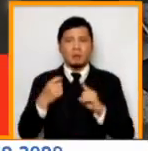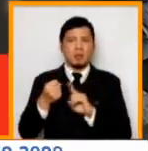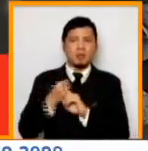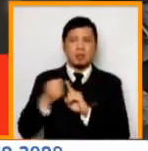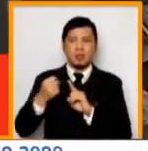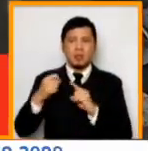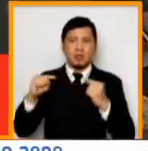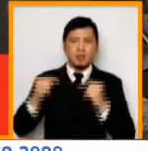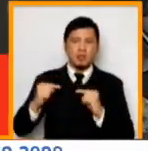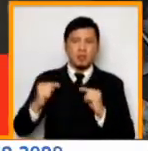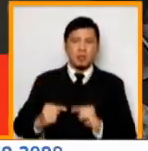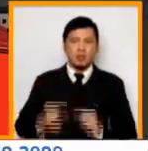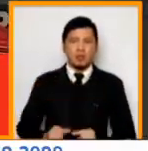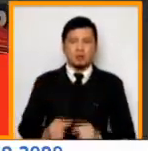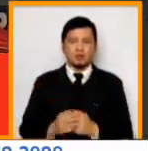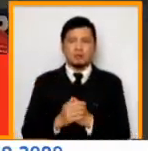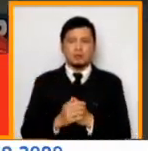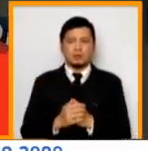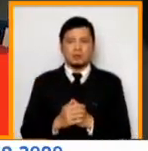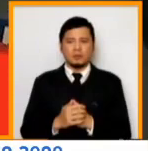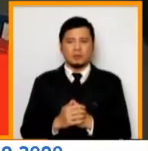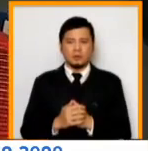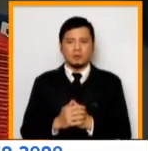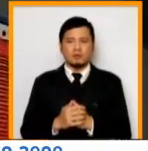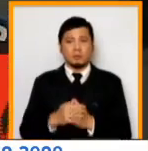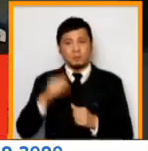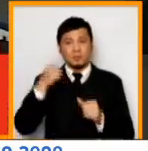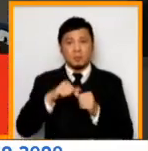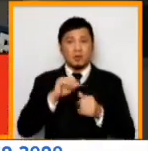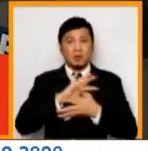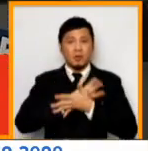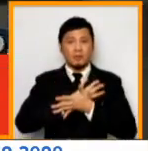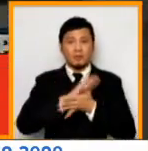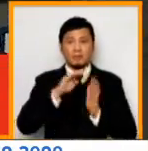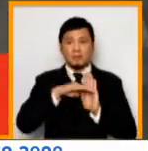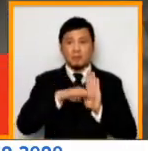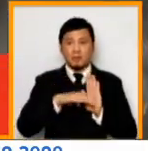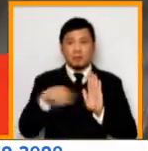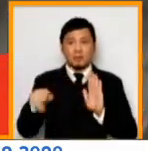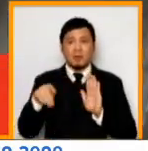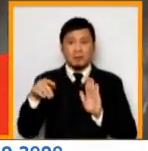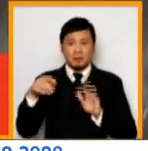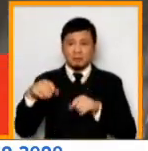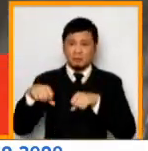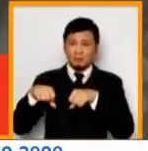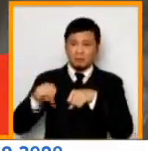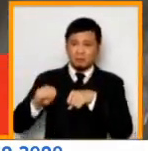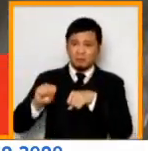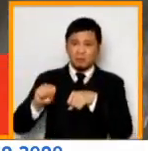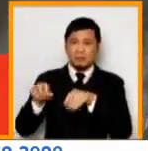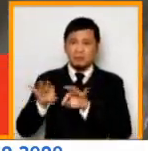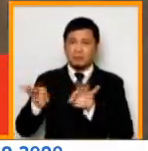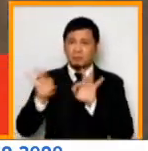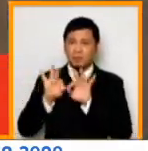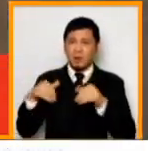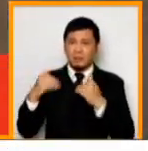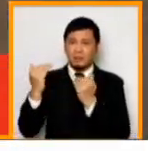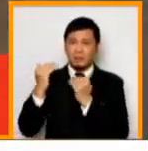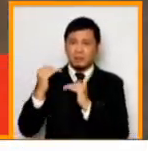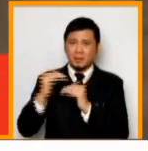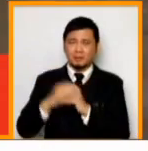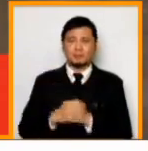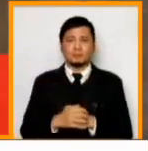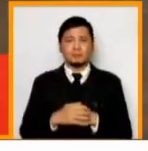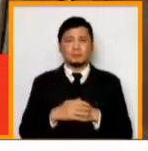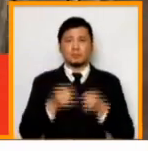obviously. Current COVID standard natin ngayon dapat ang tricycle 1:1. Ang driver ng tricycle hindi pa makausap